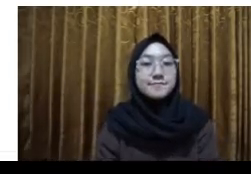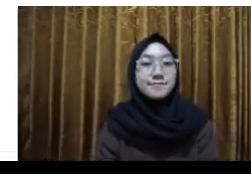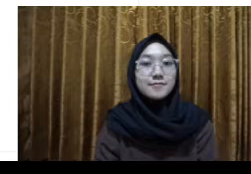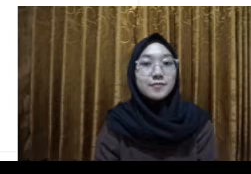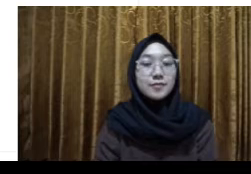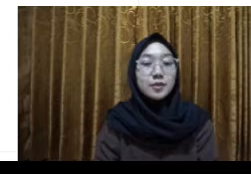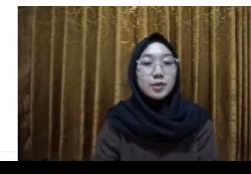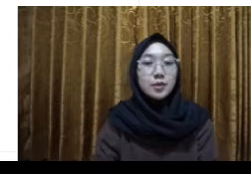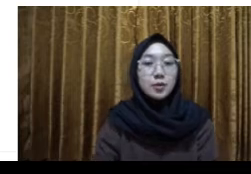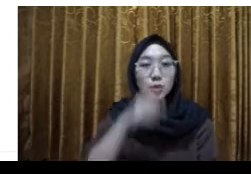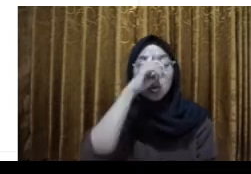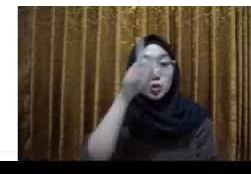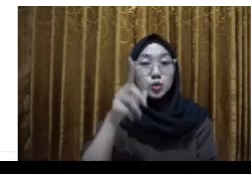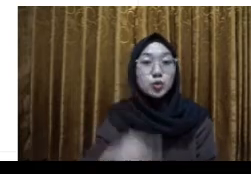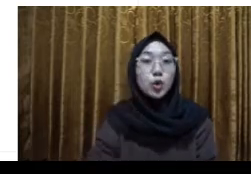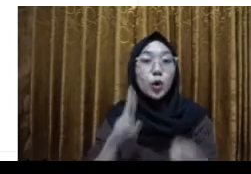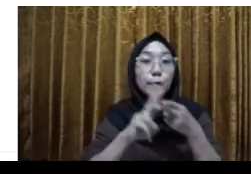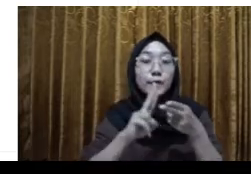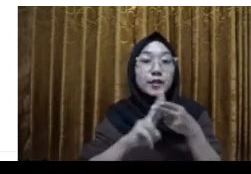Out of link Capuchison.